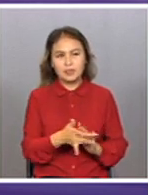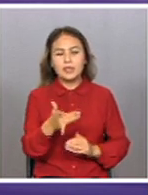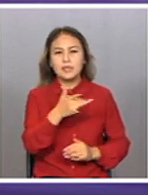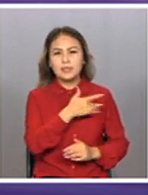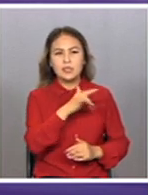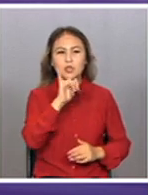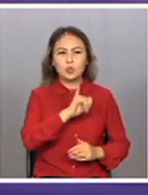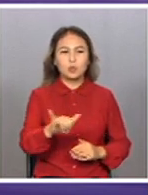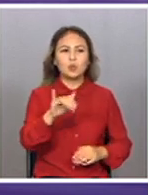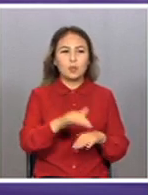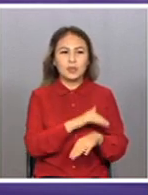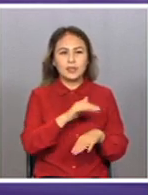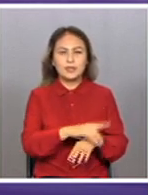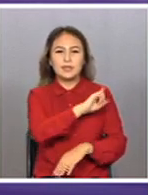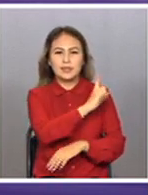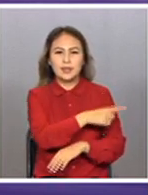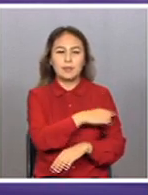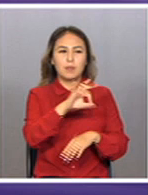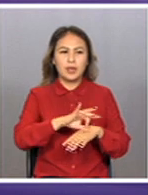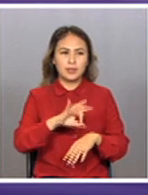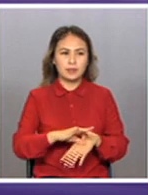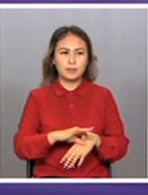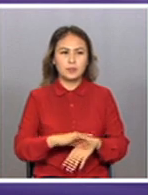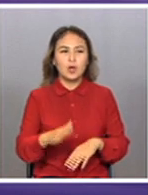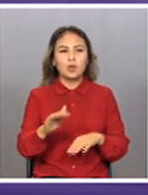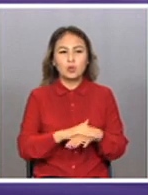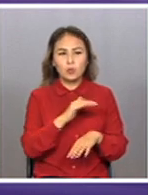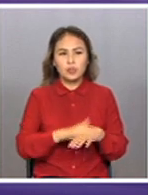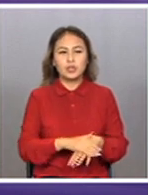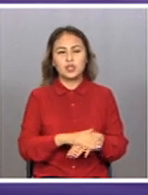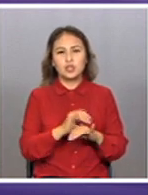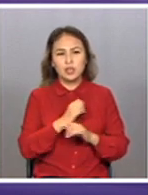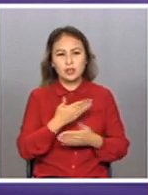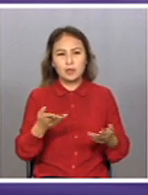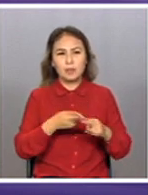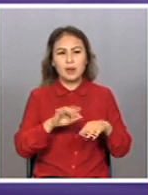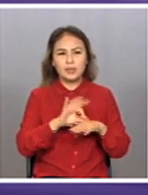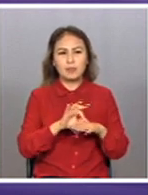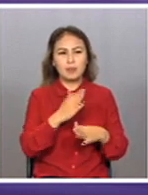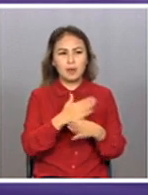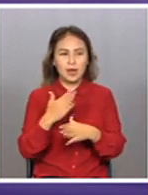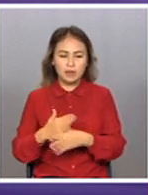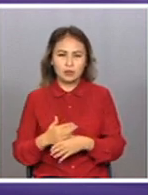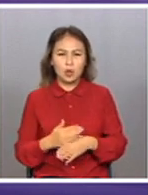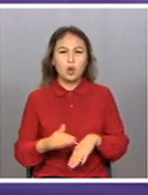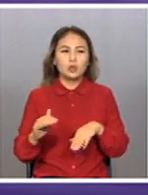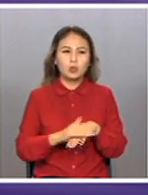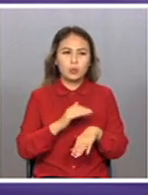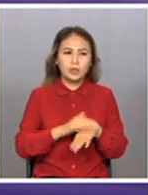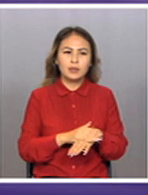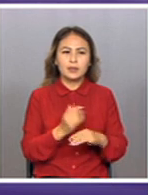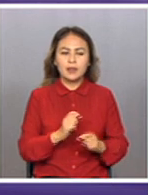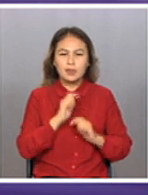понимают. Сердце у добрых сильнее болит. Добрые щедро больным помогают.